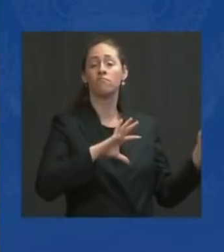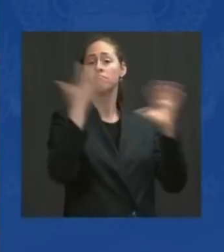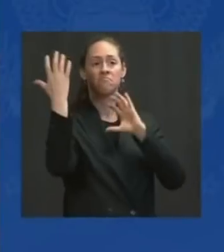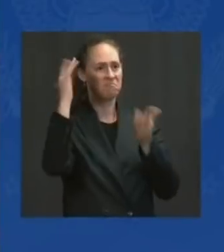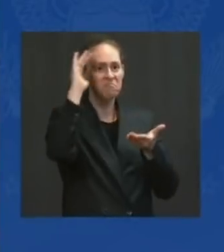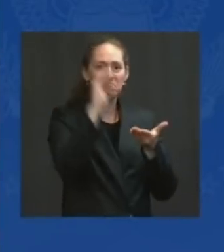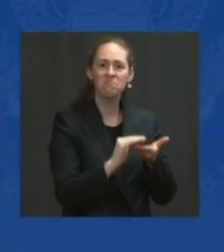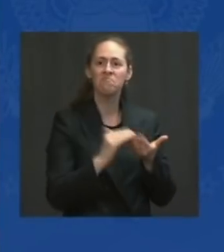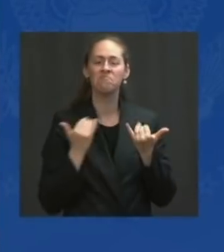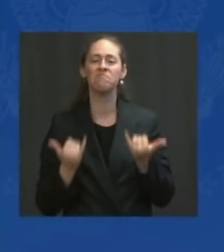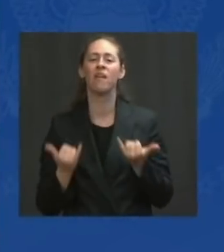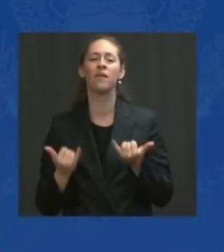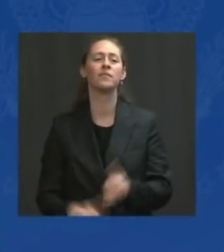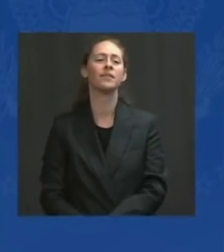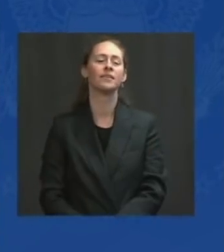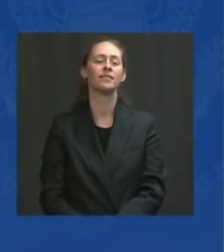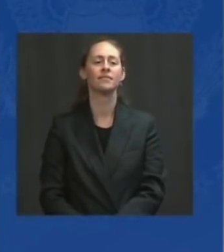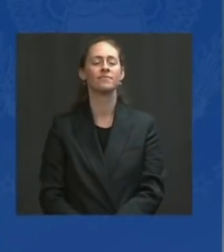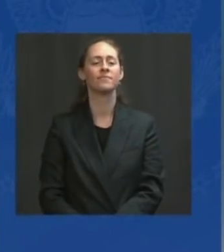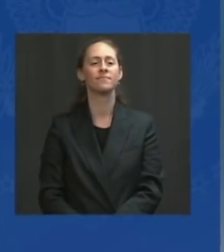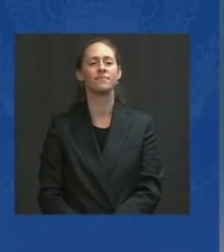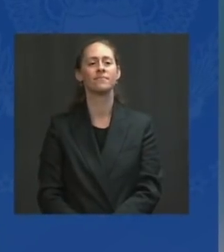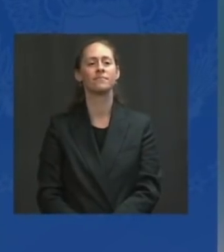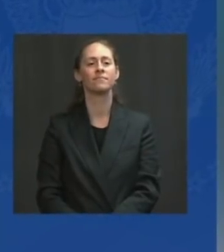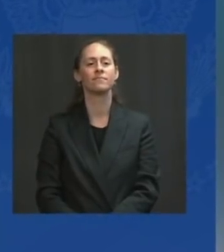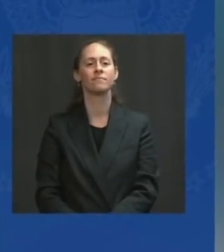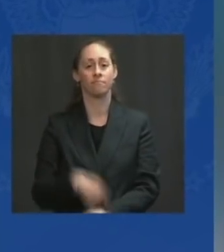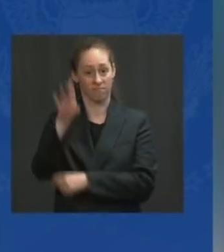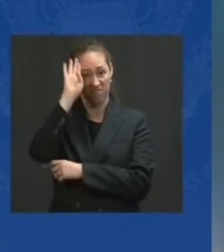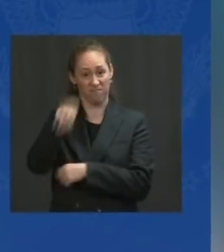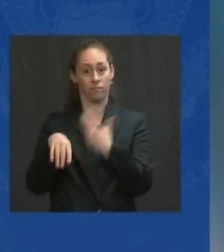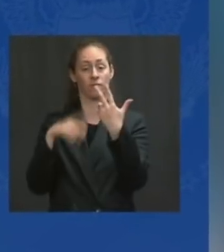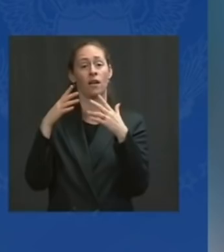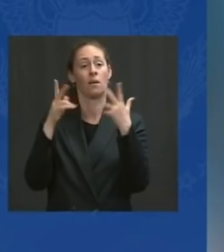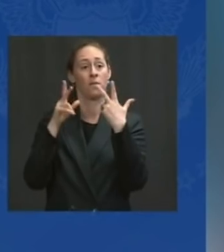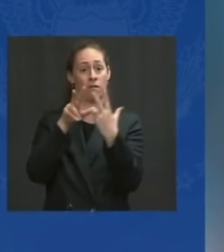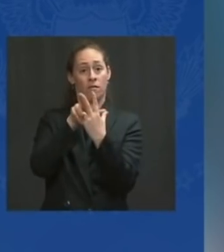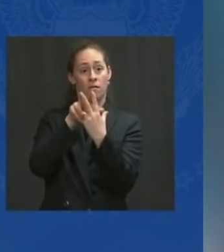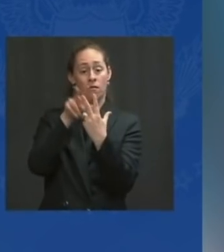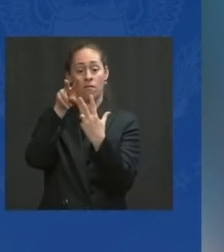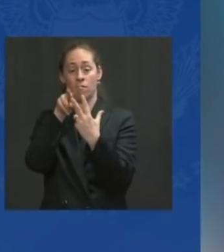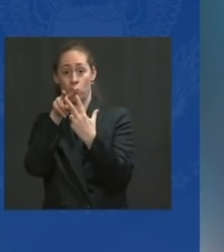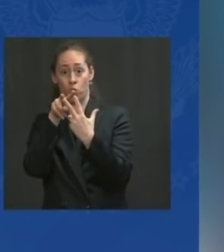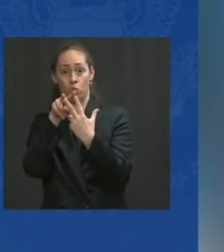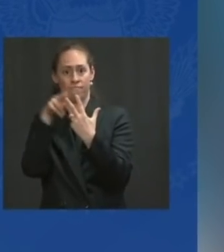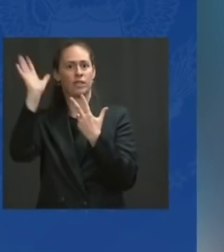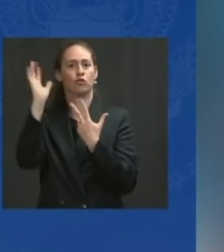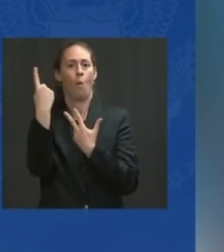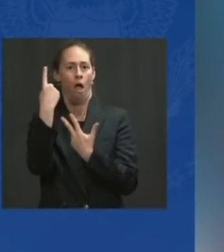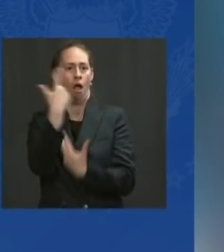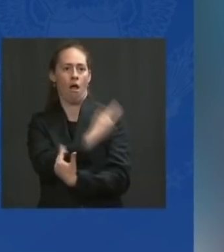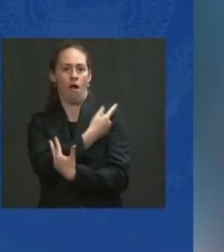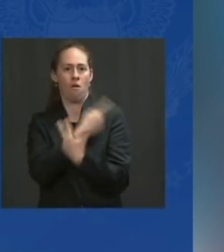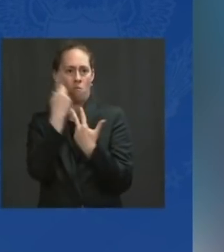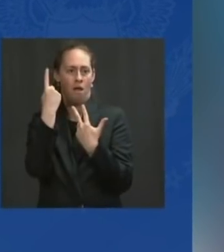I jak dodał, dotarcie do tej grupy obecnie jest priorytetem administracji. As a country, we're closer than ever to ending this pandemic